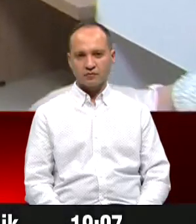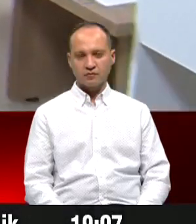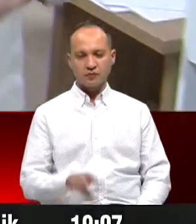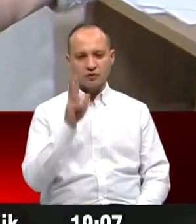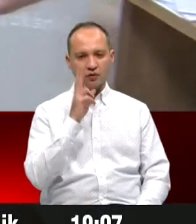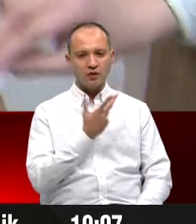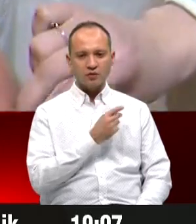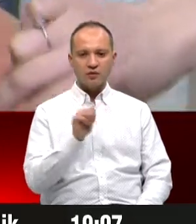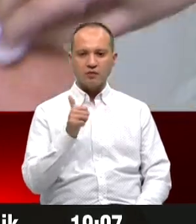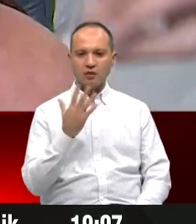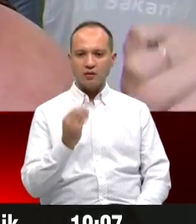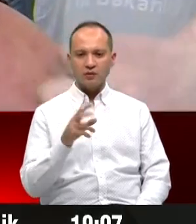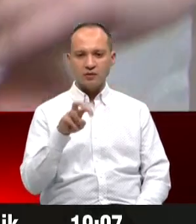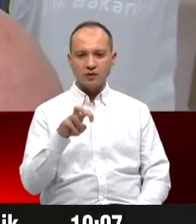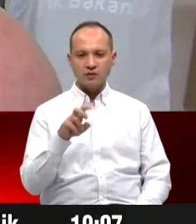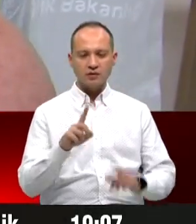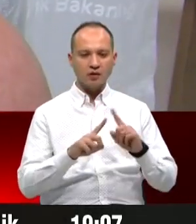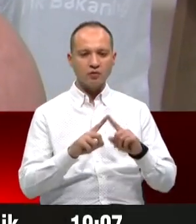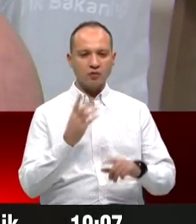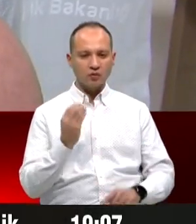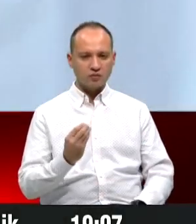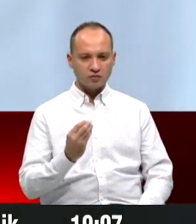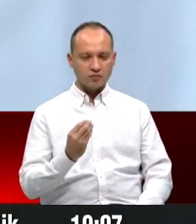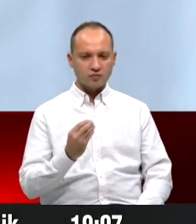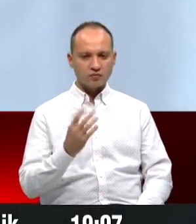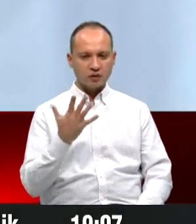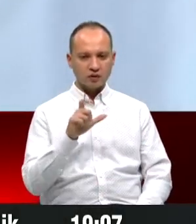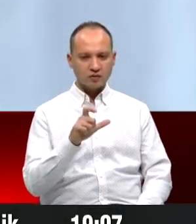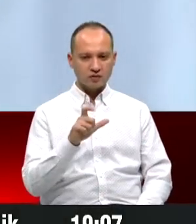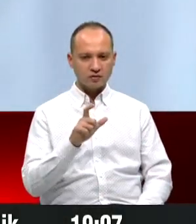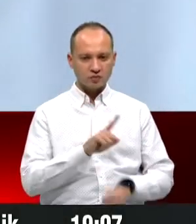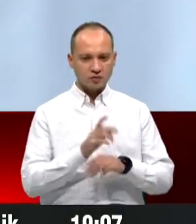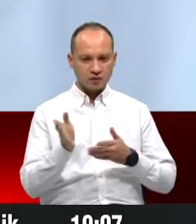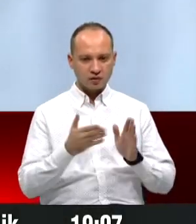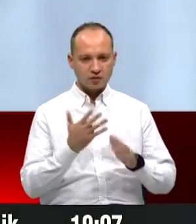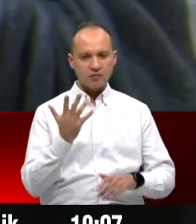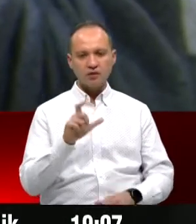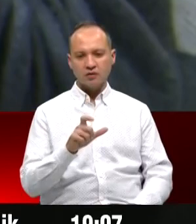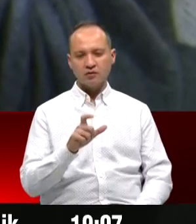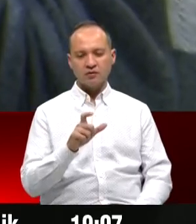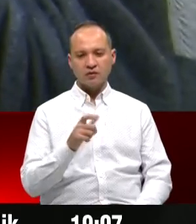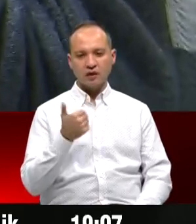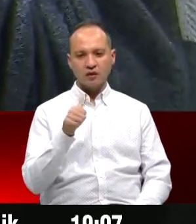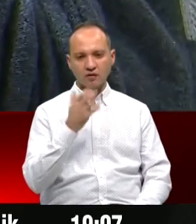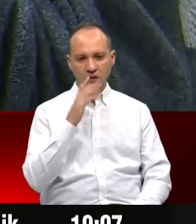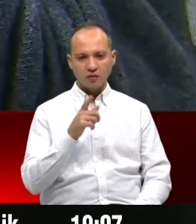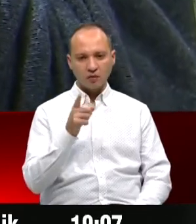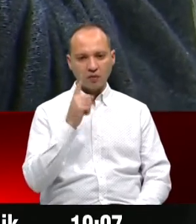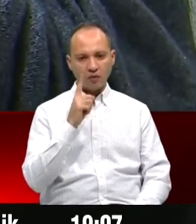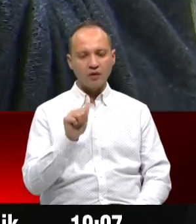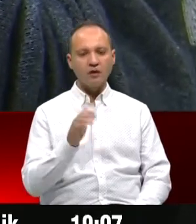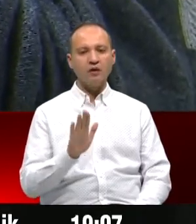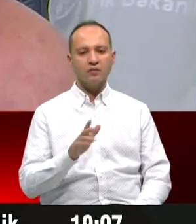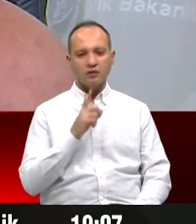Son dozunuzu ne zaman olmuştunuz? 8 Temmuz'da olmuştum. Yani 5 ay gibi bir süre geçmiş üzerinden. Evet, 5 ay bir süre geçti. 6 ay bekleyecektiniz, ona gerek